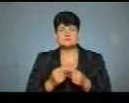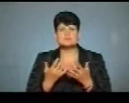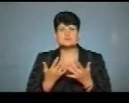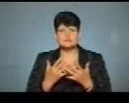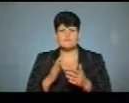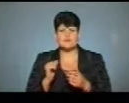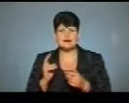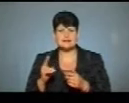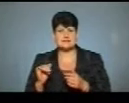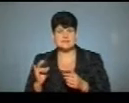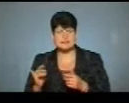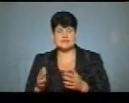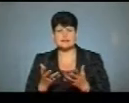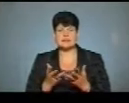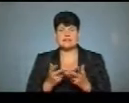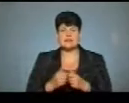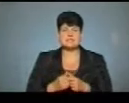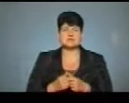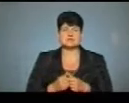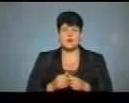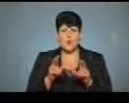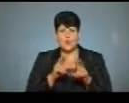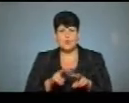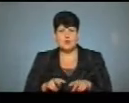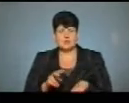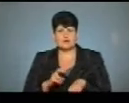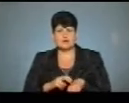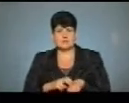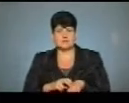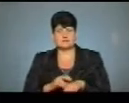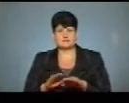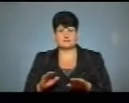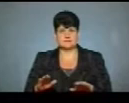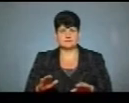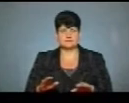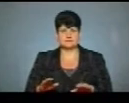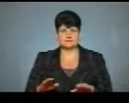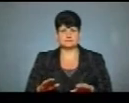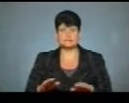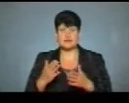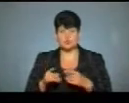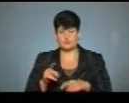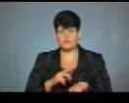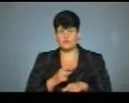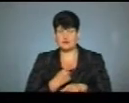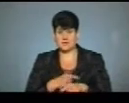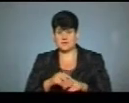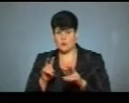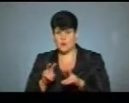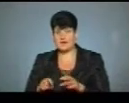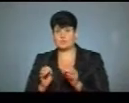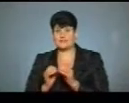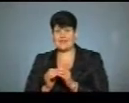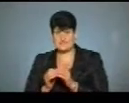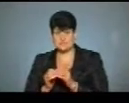вакцини, чіткий облік кількості оглянутих лікаря-педіатра. Тобто не можна підробити жодної. Розумієте, довідки. Якщо буде в лікаря-педіатра оглянуто